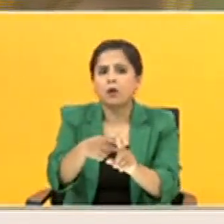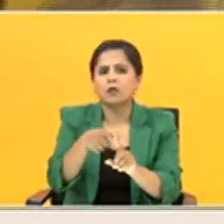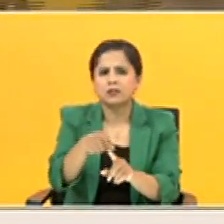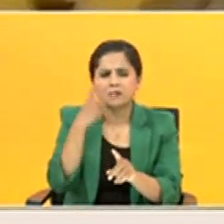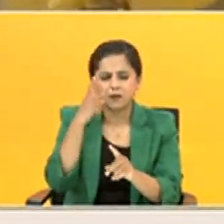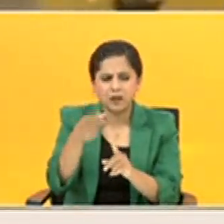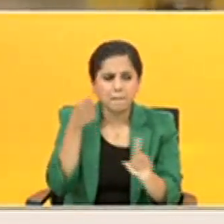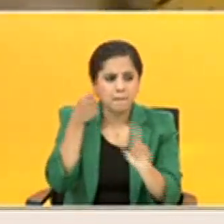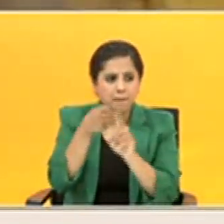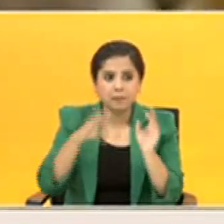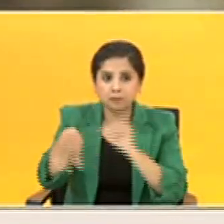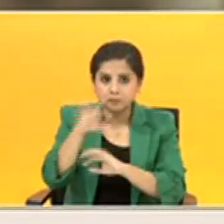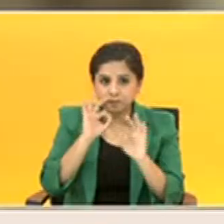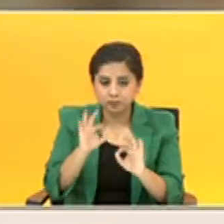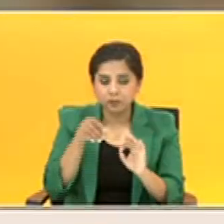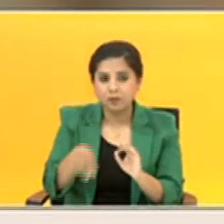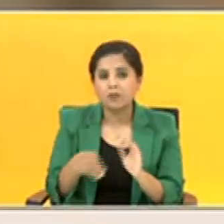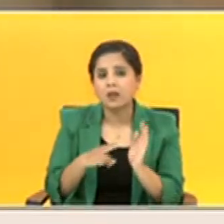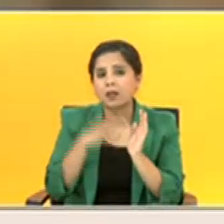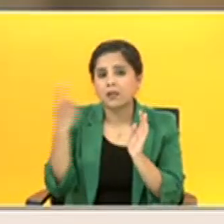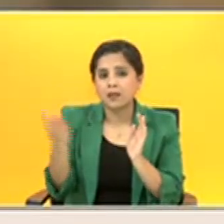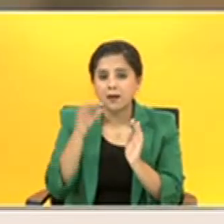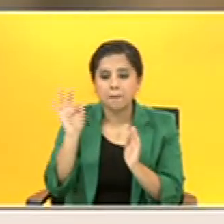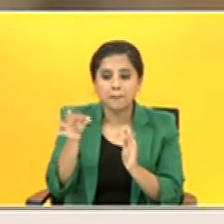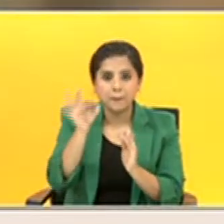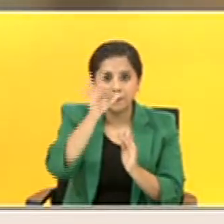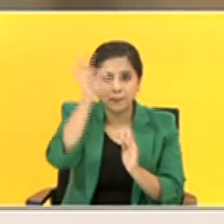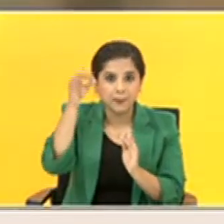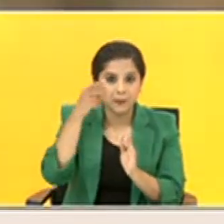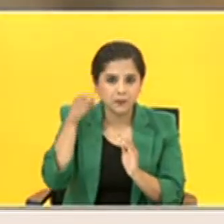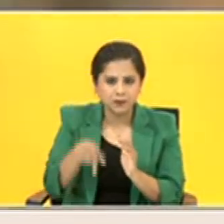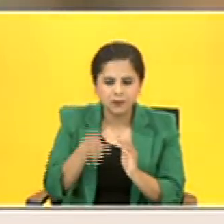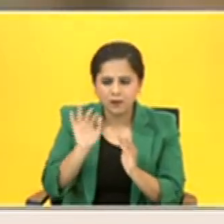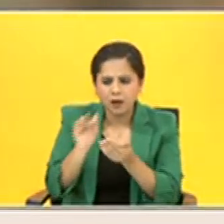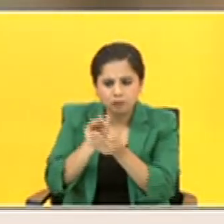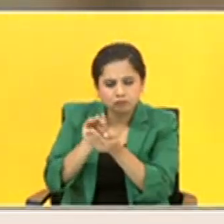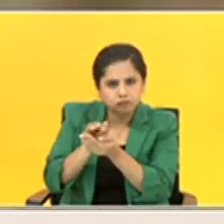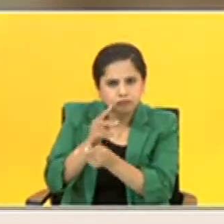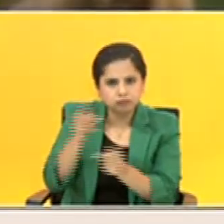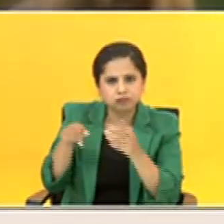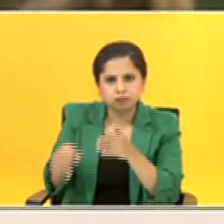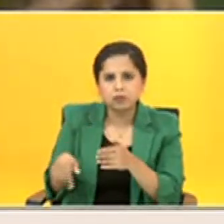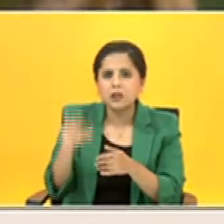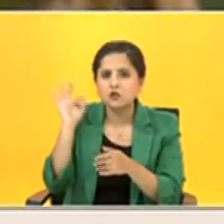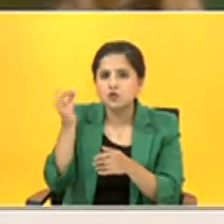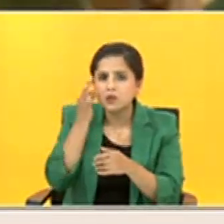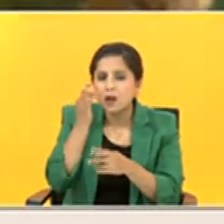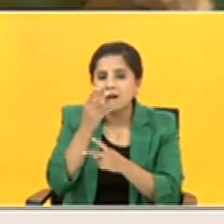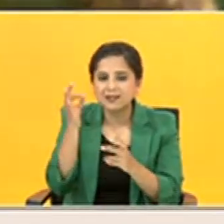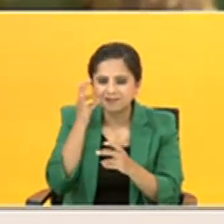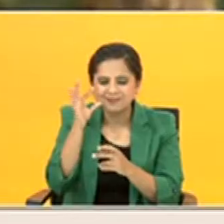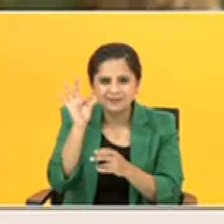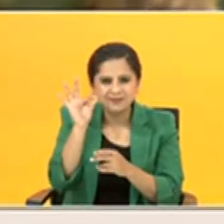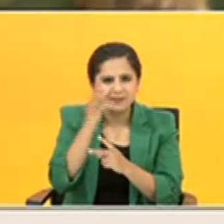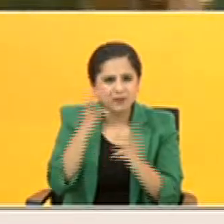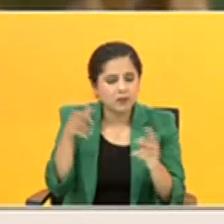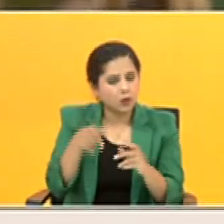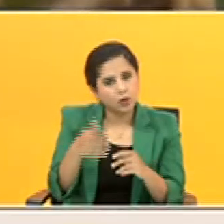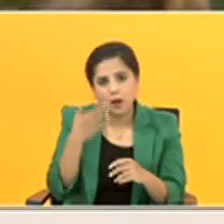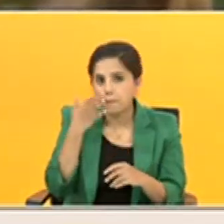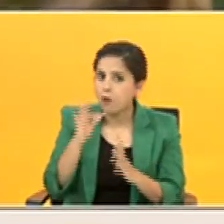में राष्ट्रीय मधुमक्खी पालन और शहद मिशन की बड़ी भूमिका है। इसके